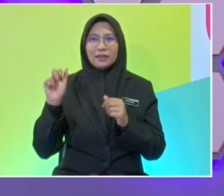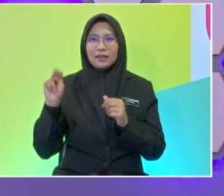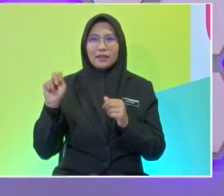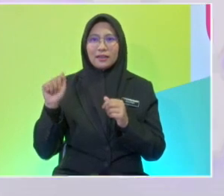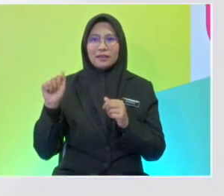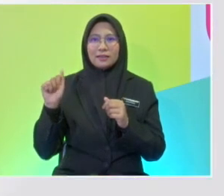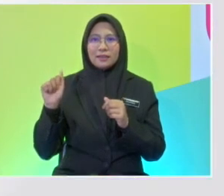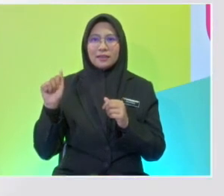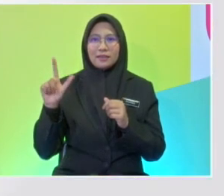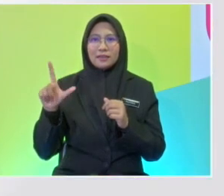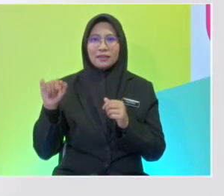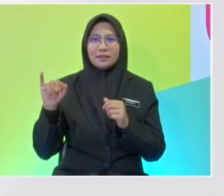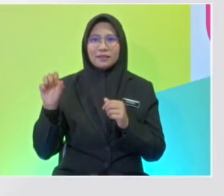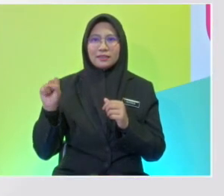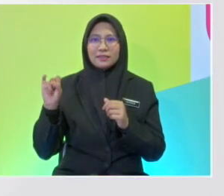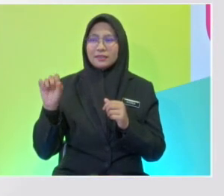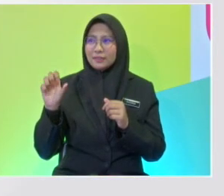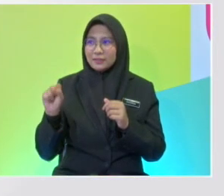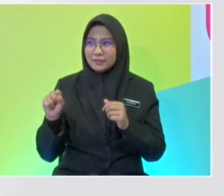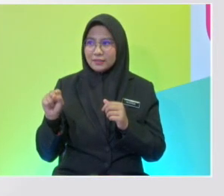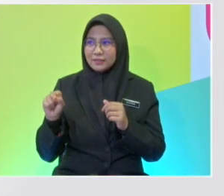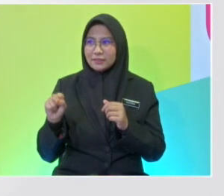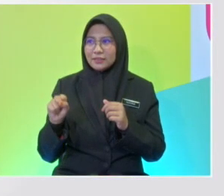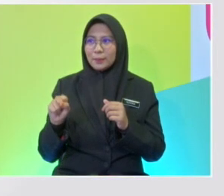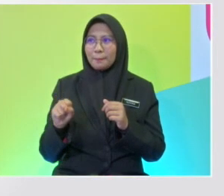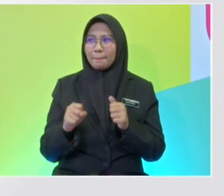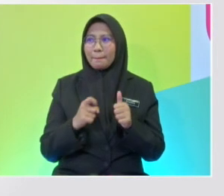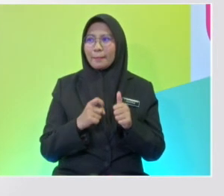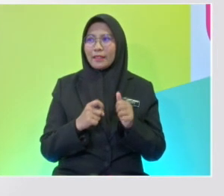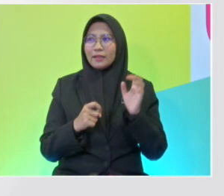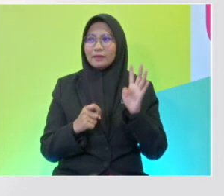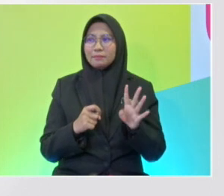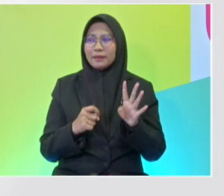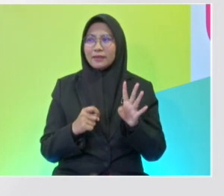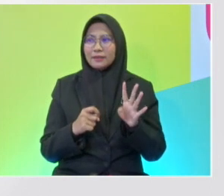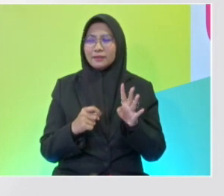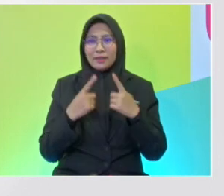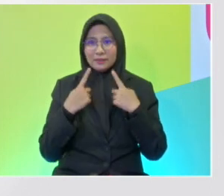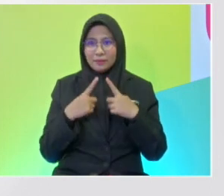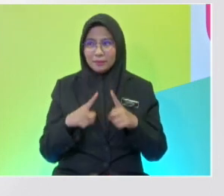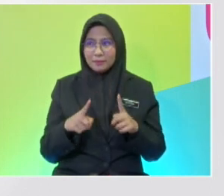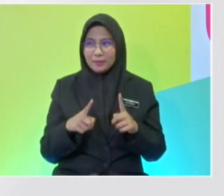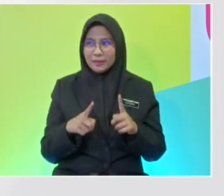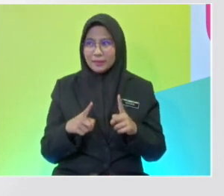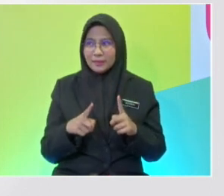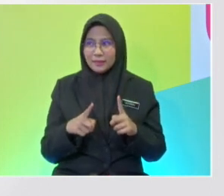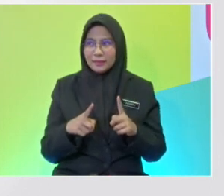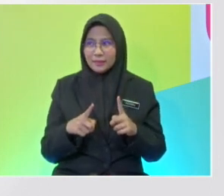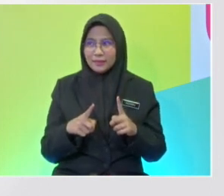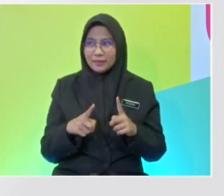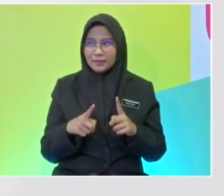audio video ada lagi animasi kemudian ada satu lagi animasi